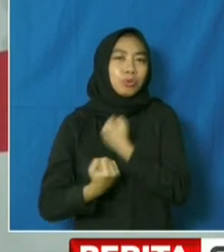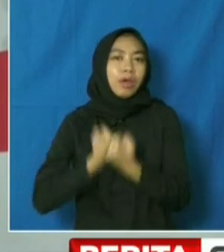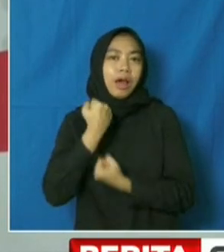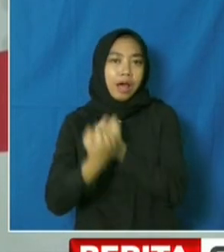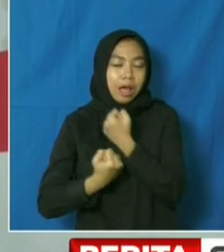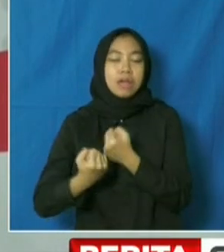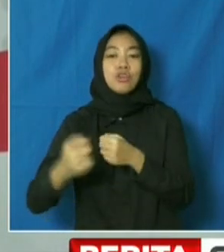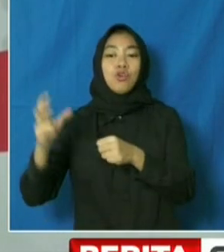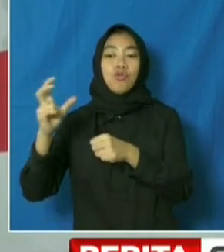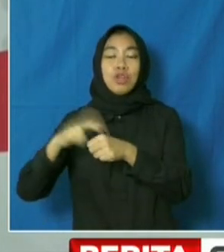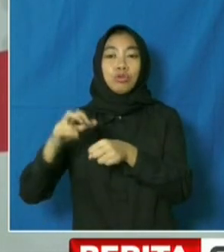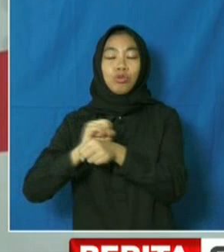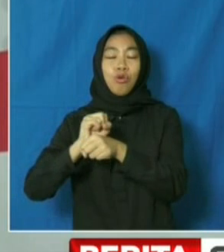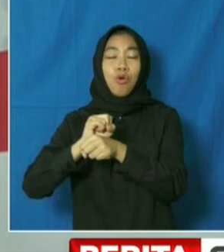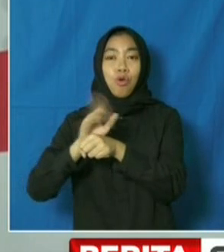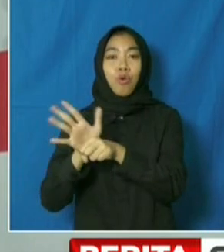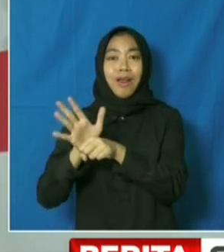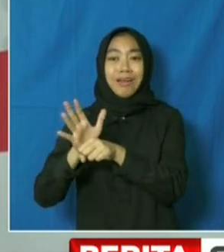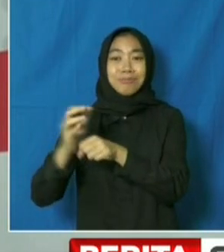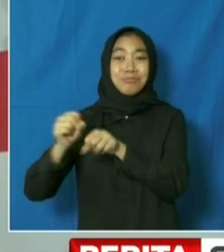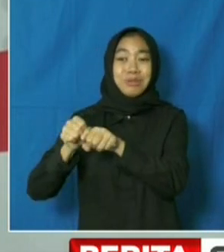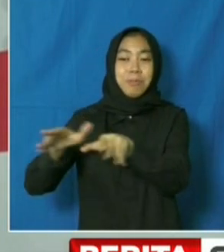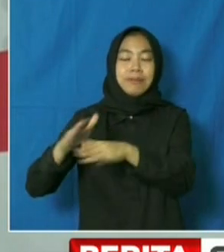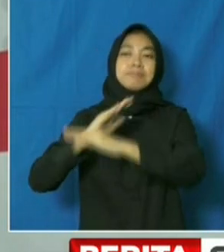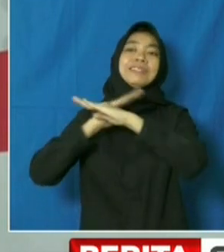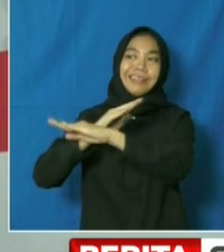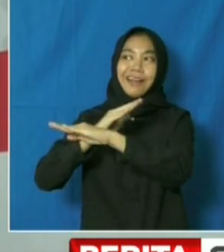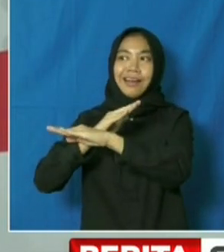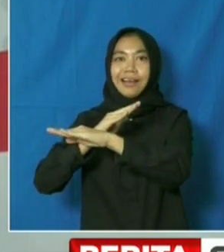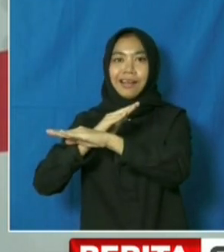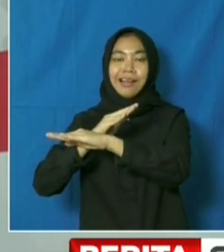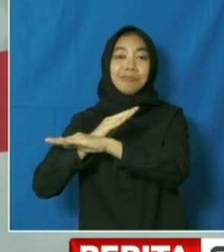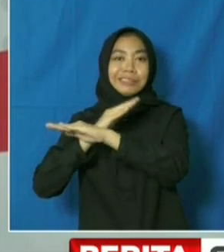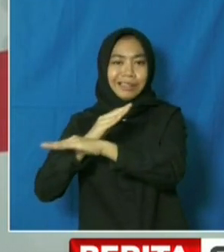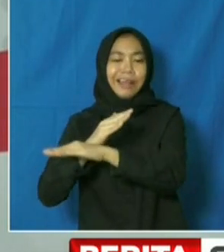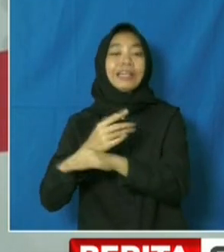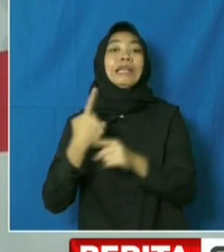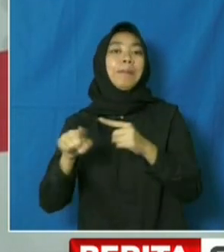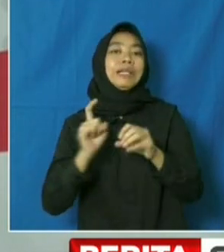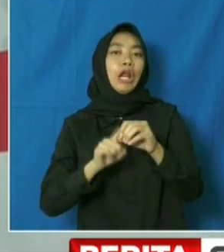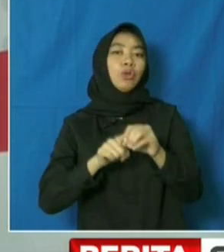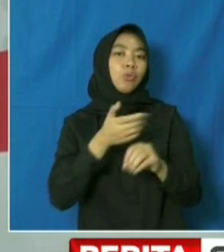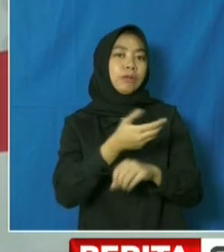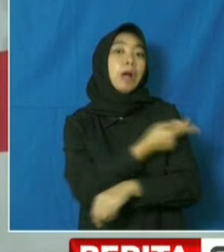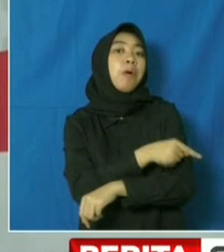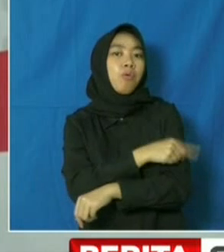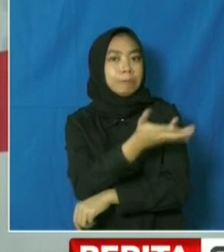mencegah peredaran kofithar 19 sesuai dengan kompetensi kita masing-masing